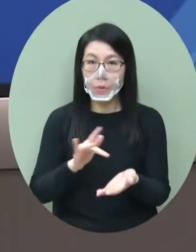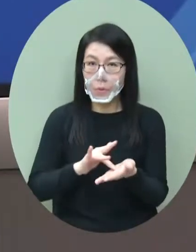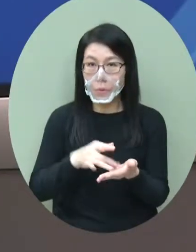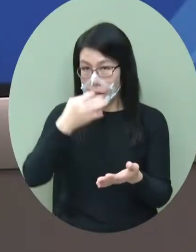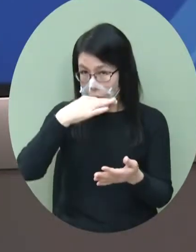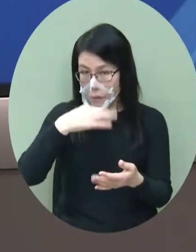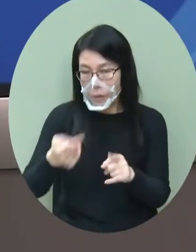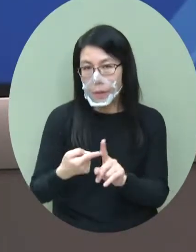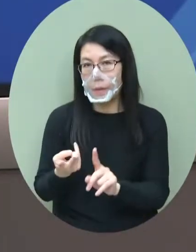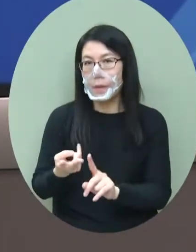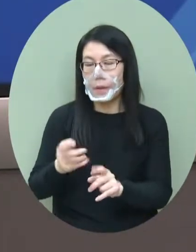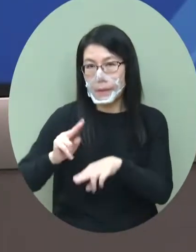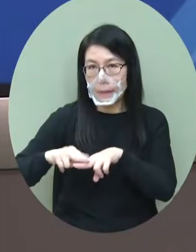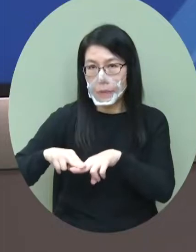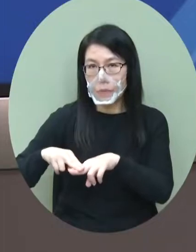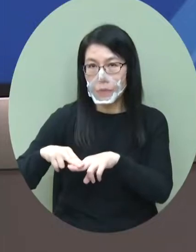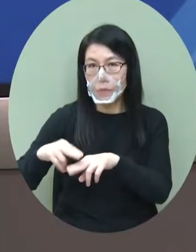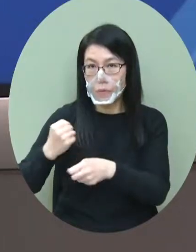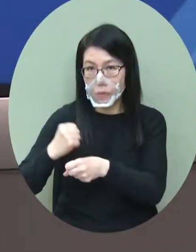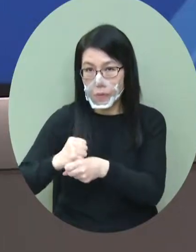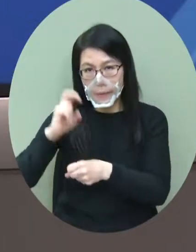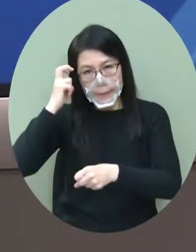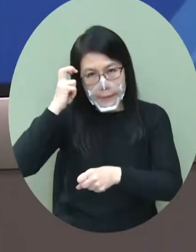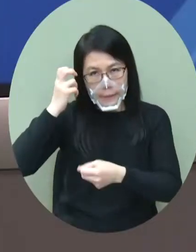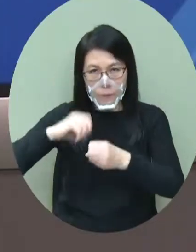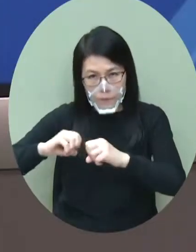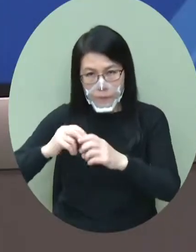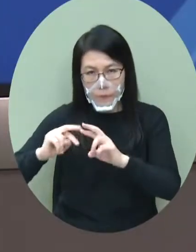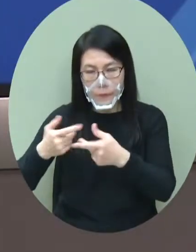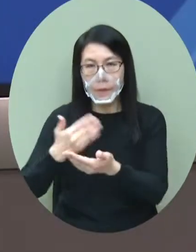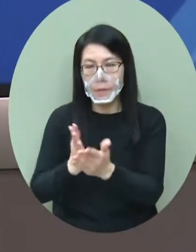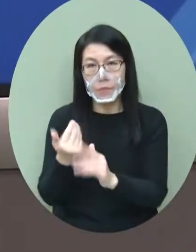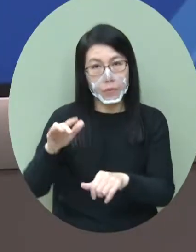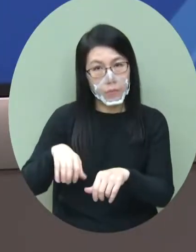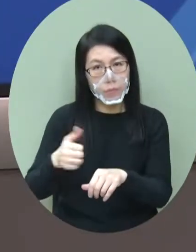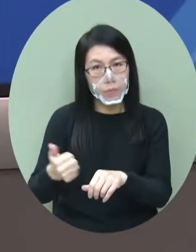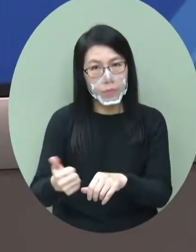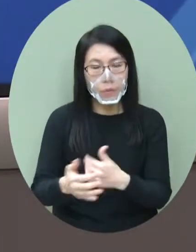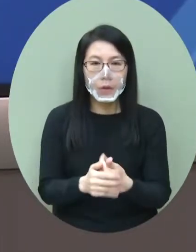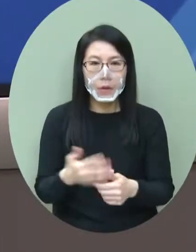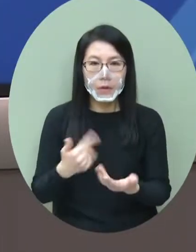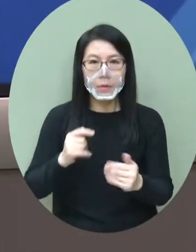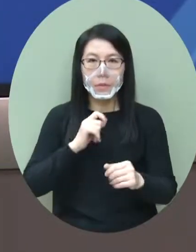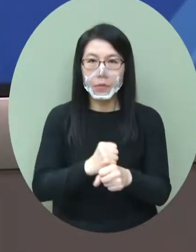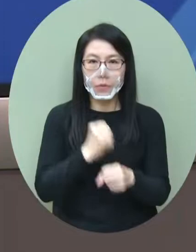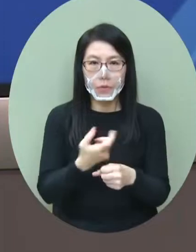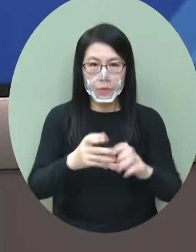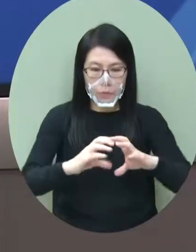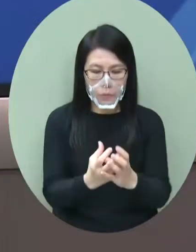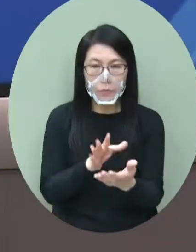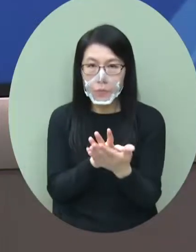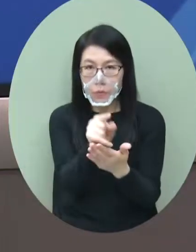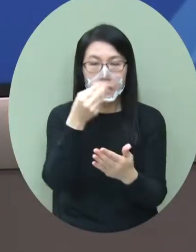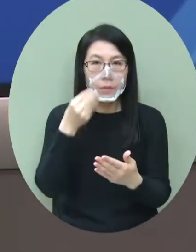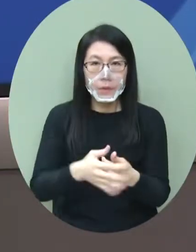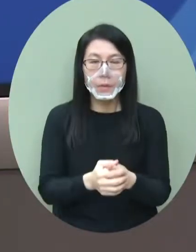是中成药，内地生产供应研发，而且也是有效的。所以通过这个工